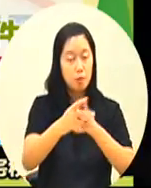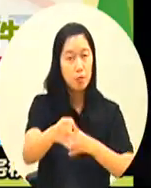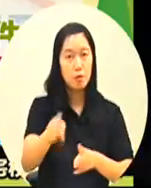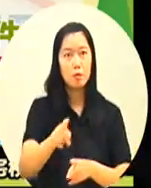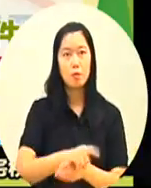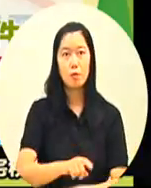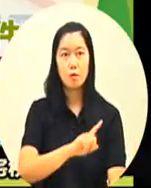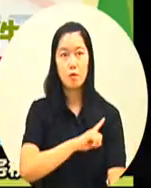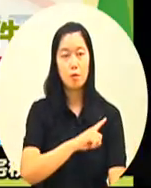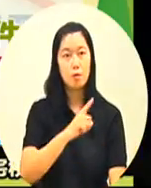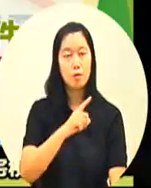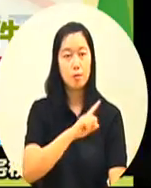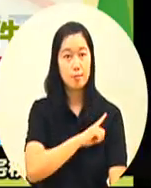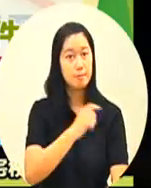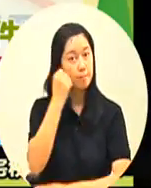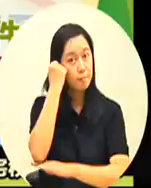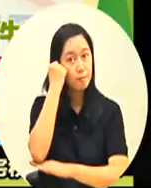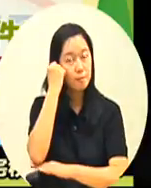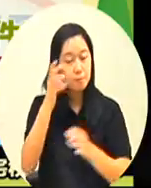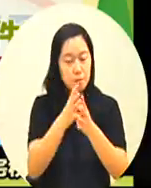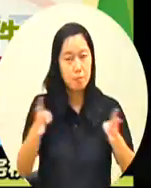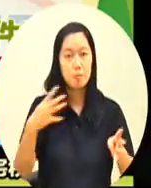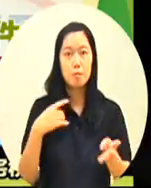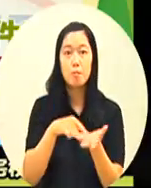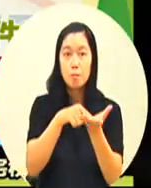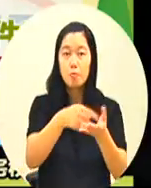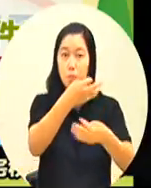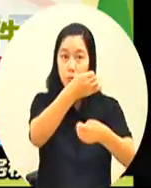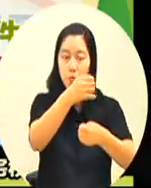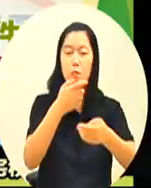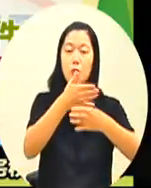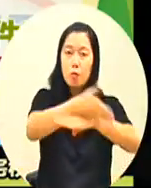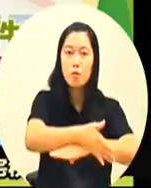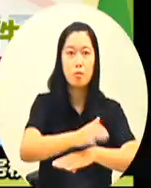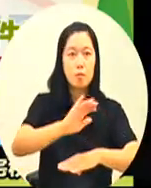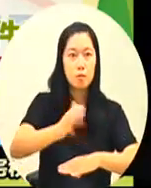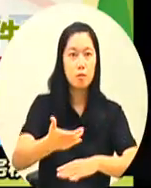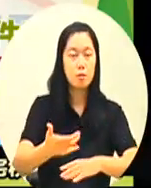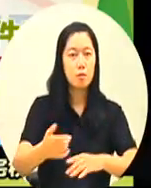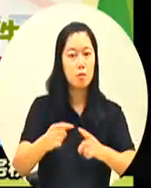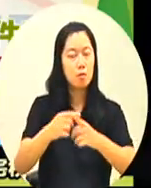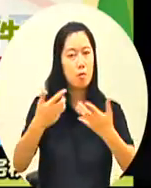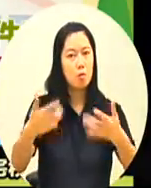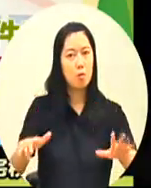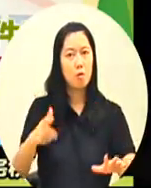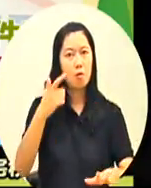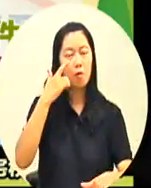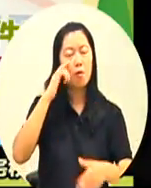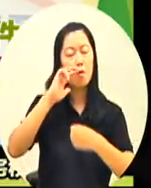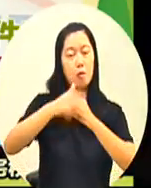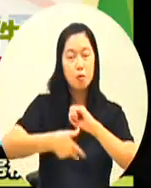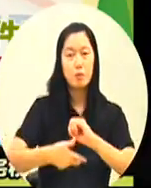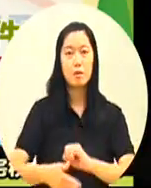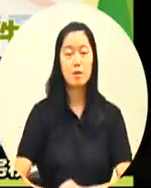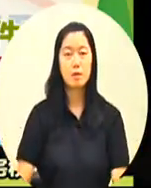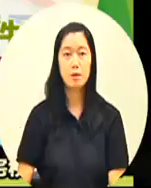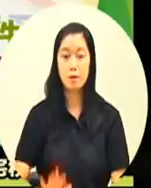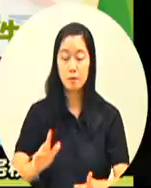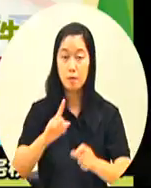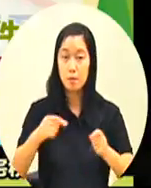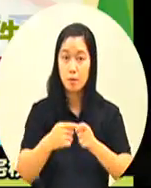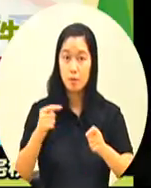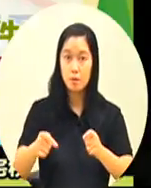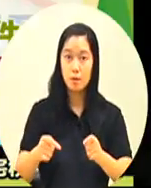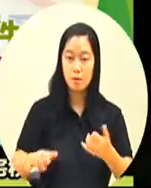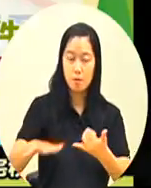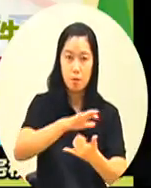住宅的优惠，因为他申请的时间已经早就过了，可是非常多的人其实忽略掉这个时间点。那今年又因为全